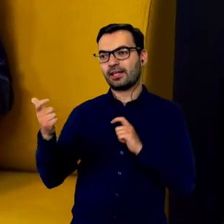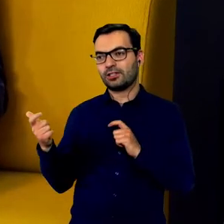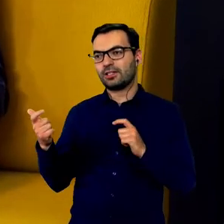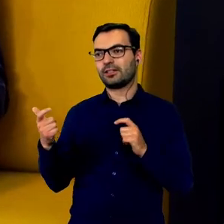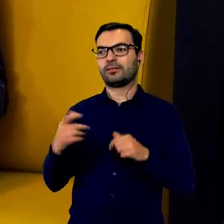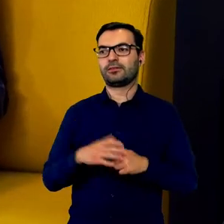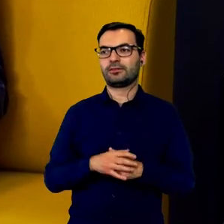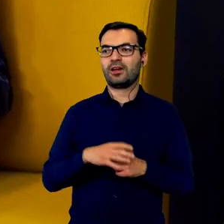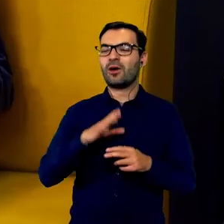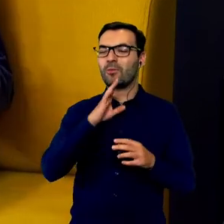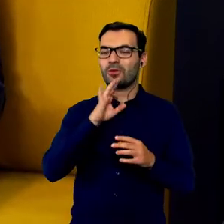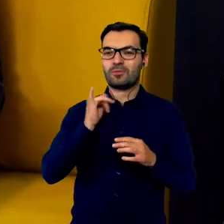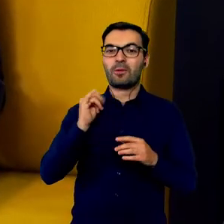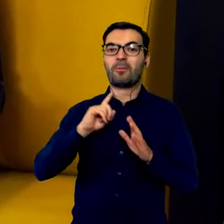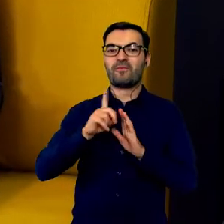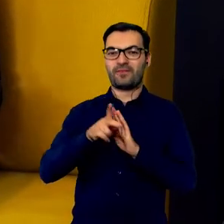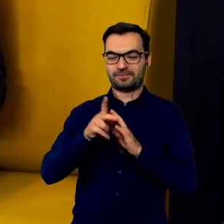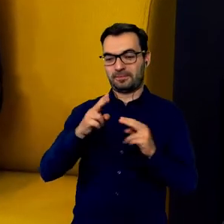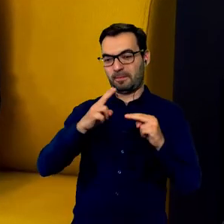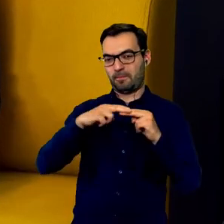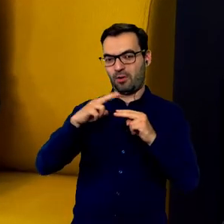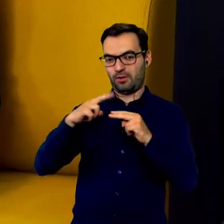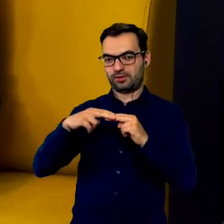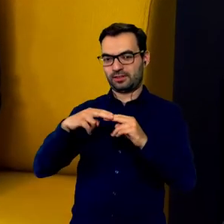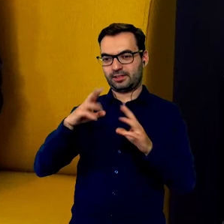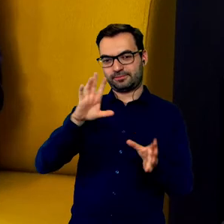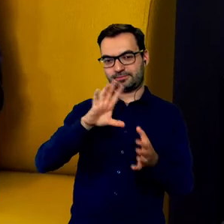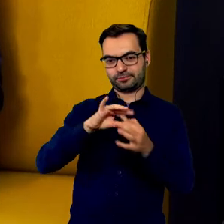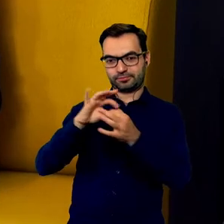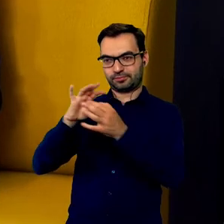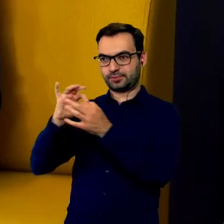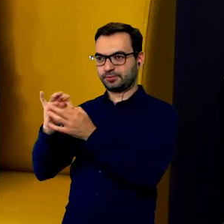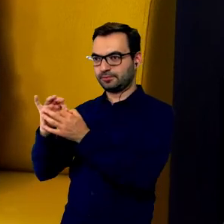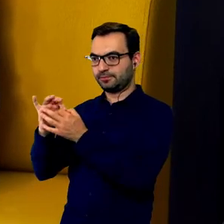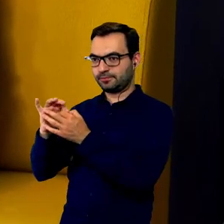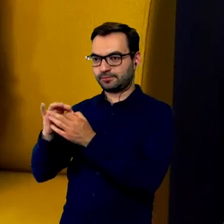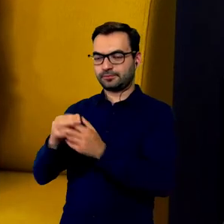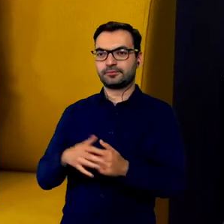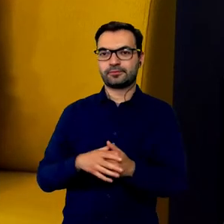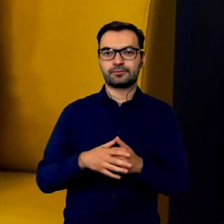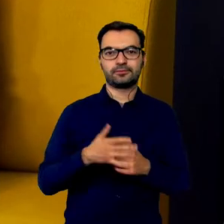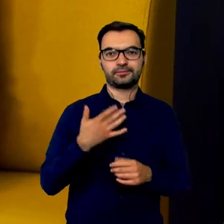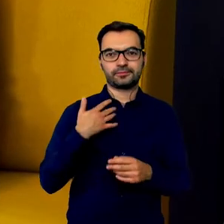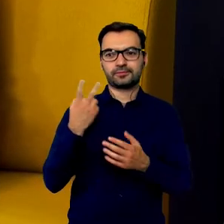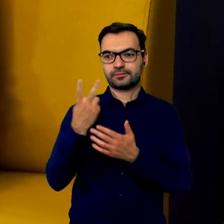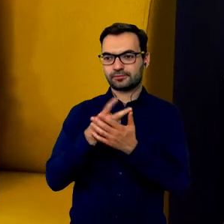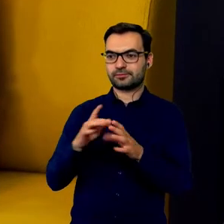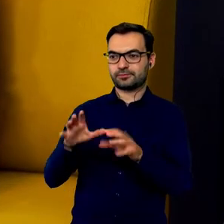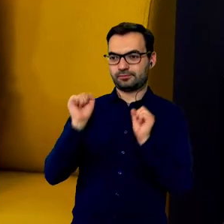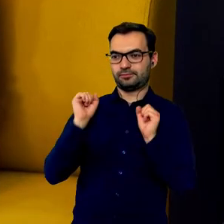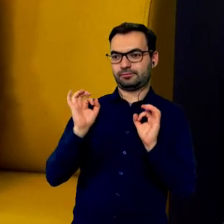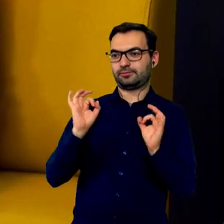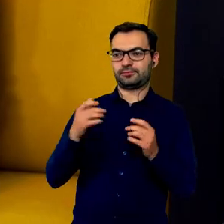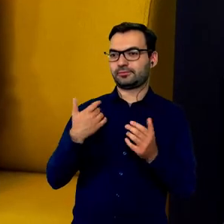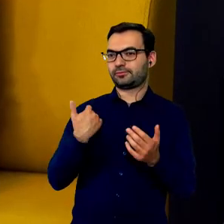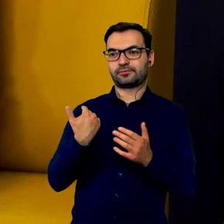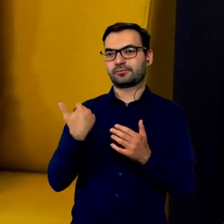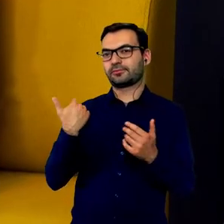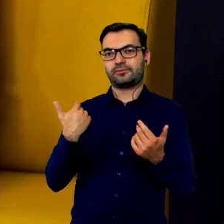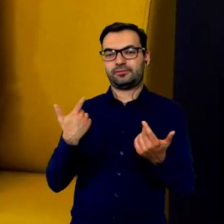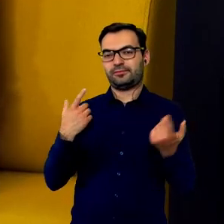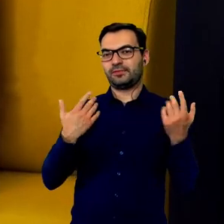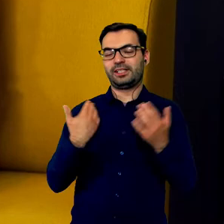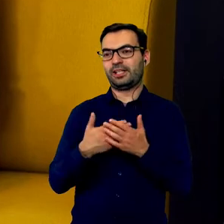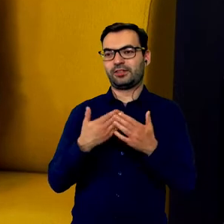które tak jak w montażu, jedna podbija drugą. Żeby to się czytało, wartko, bo nie widzę powodu,